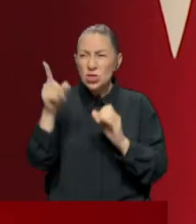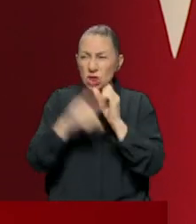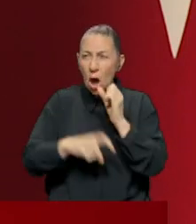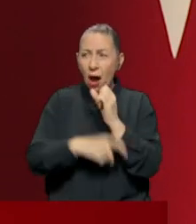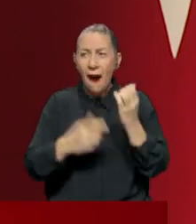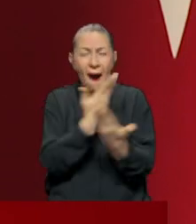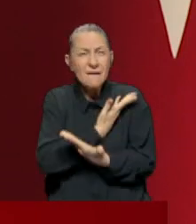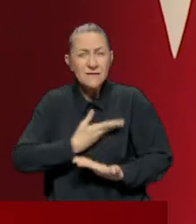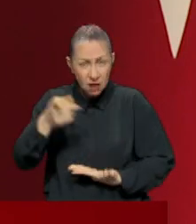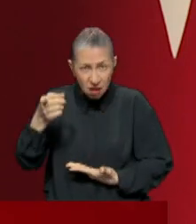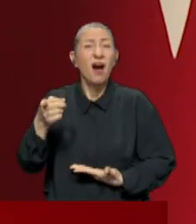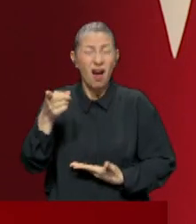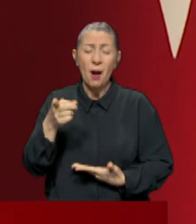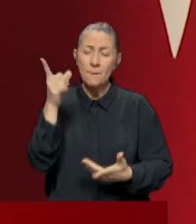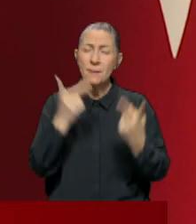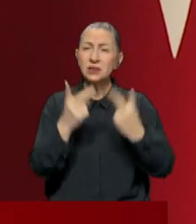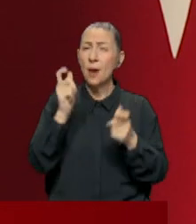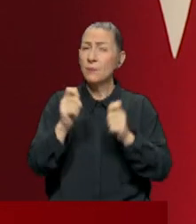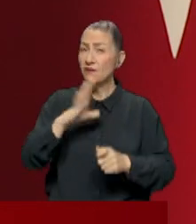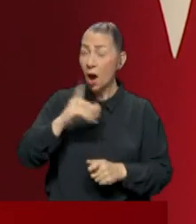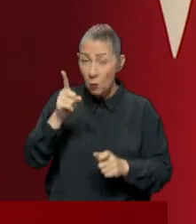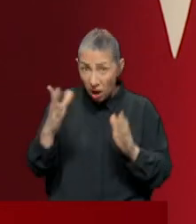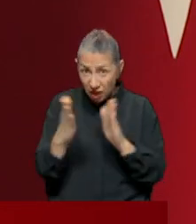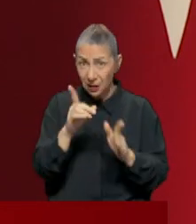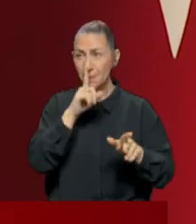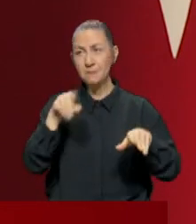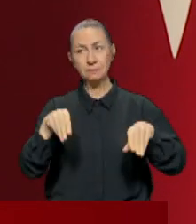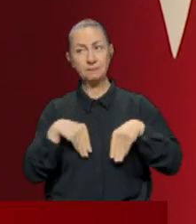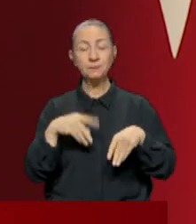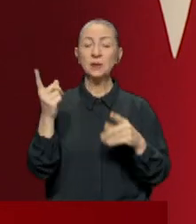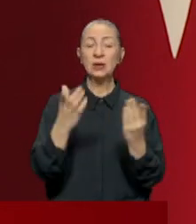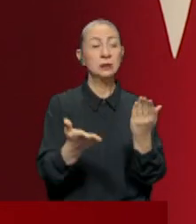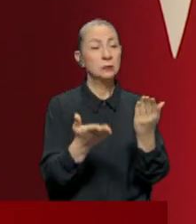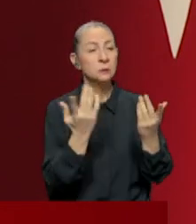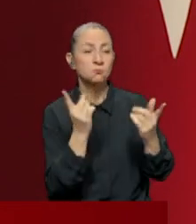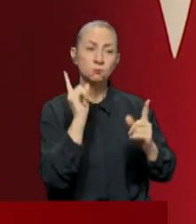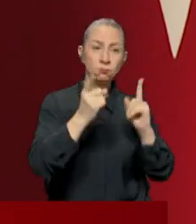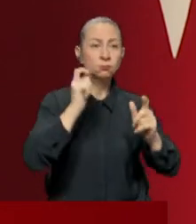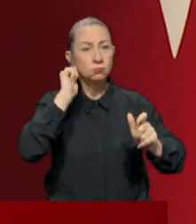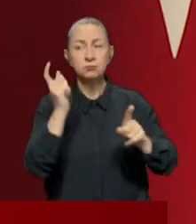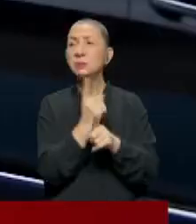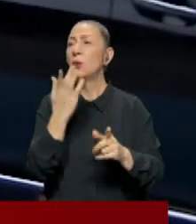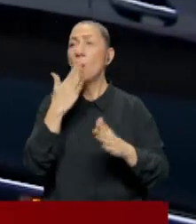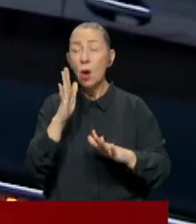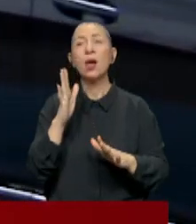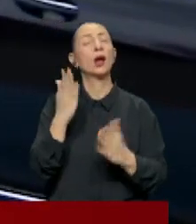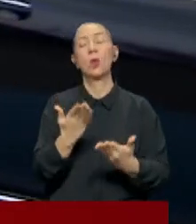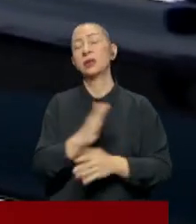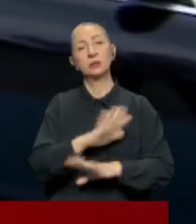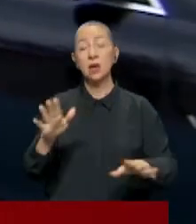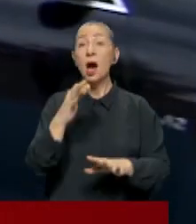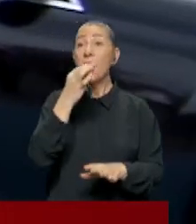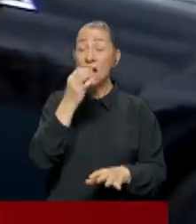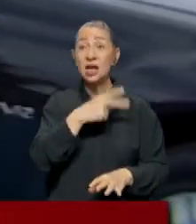yanlıların sergiledikleri bazı olaylar gerçekleşti. Buna karşı etkisiz olmak, herhangi bir şekilde hareketsiz kalmak gerçekten kabul edilemez.